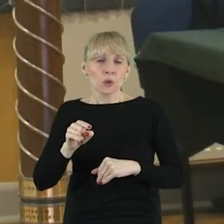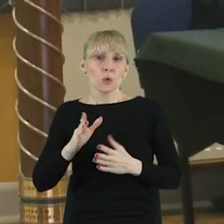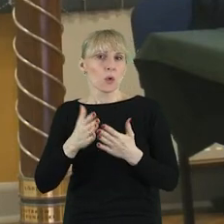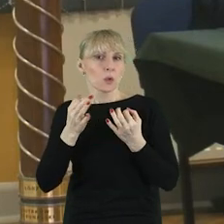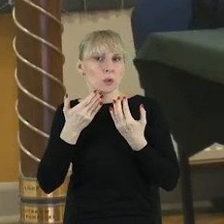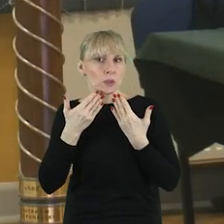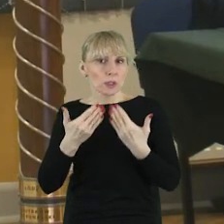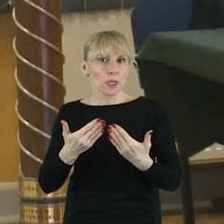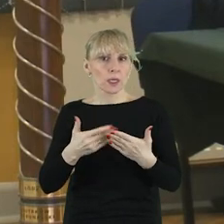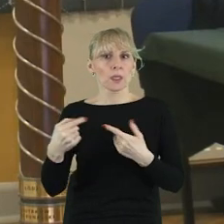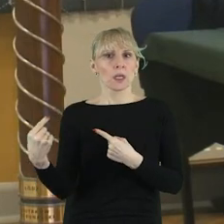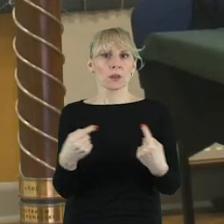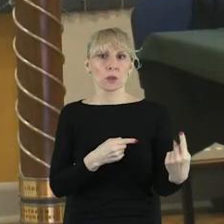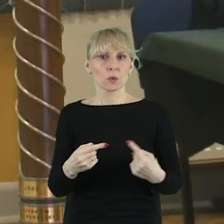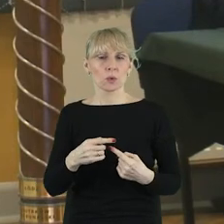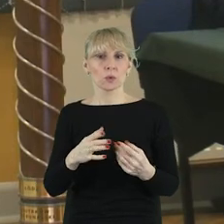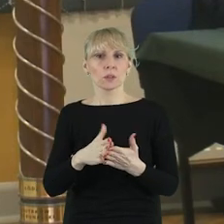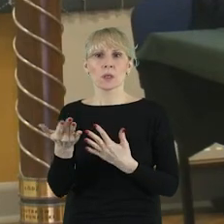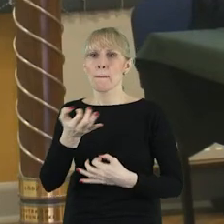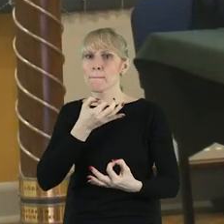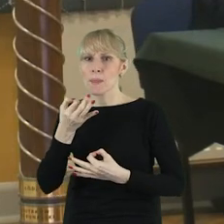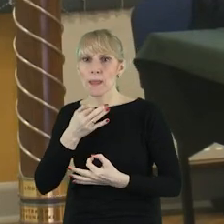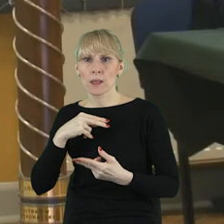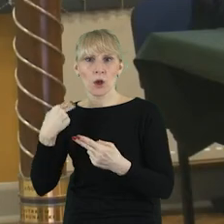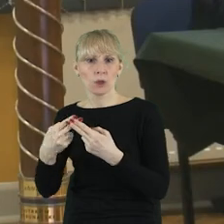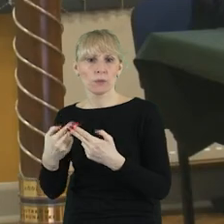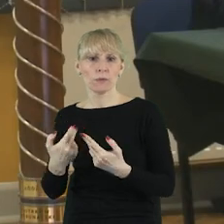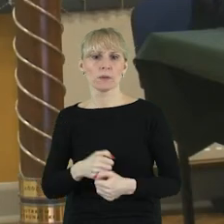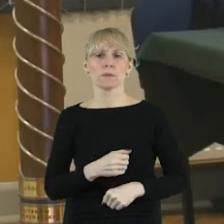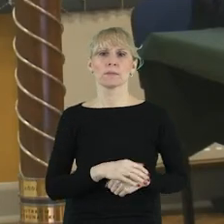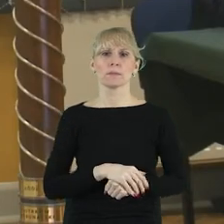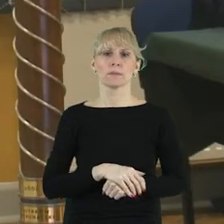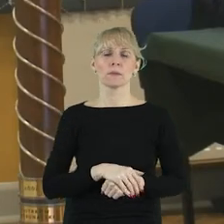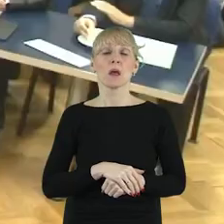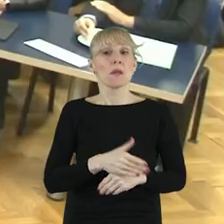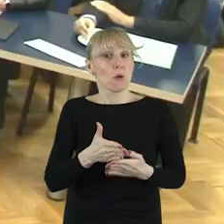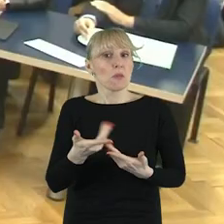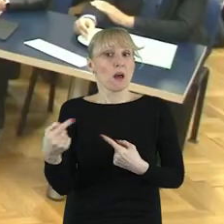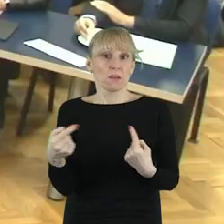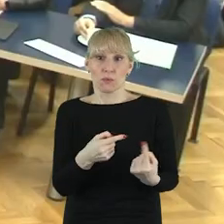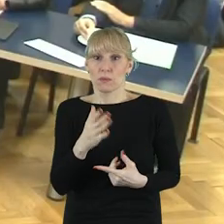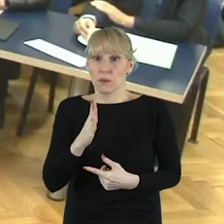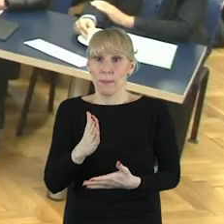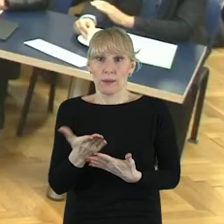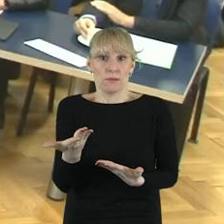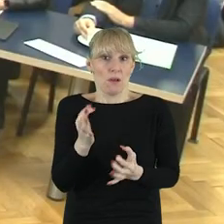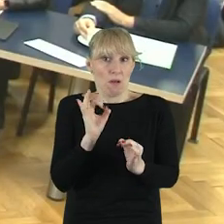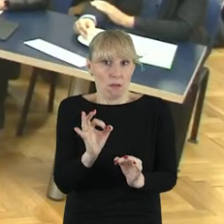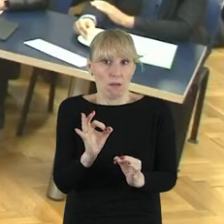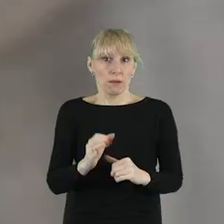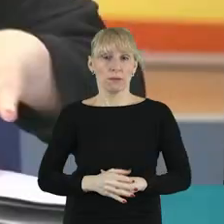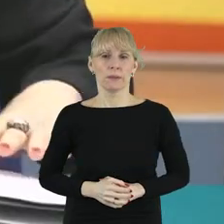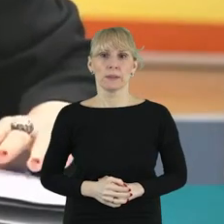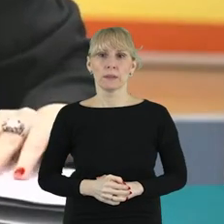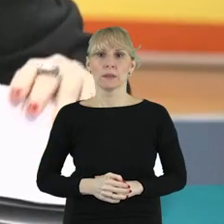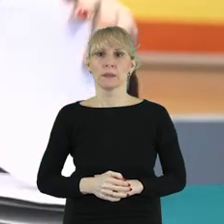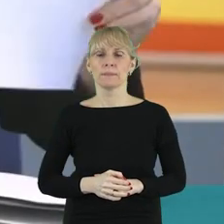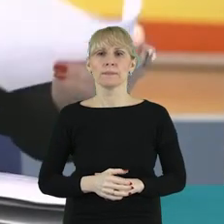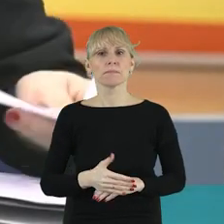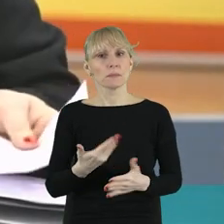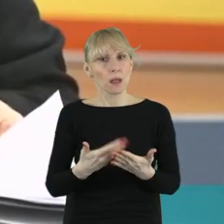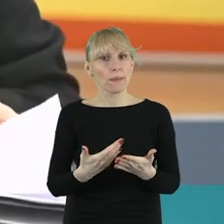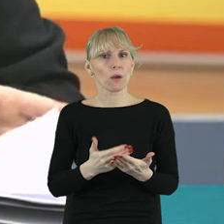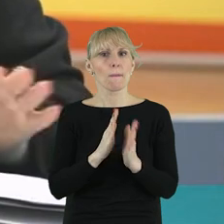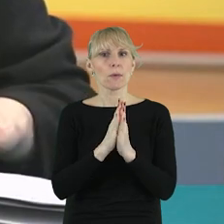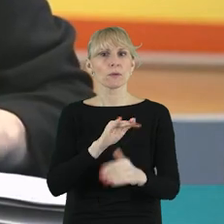kontrwniosek i prosiłbym państwa o poparcie tego kontrwniosku. Dziękuję. Dziękuję bardzo. Prosiłabym bardzo też,